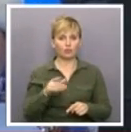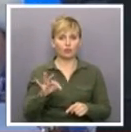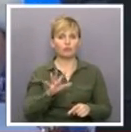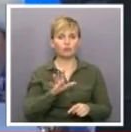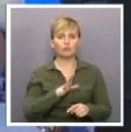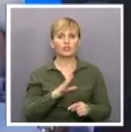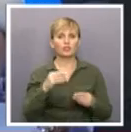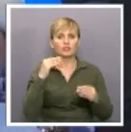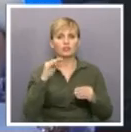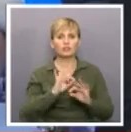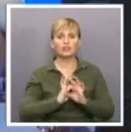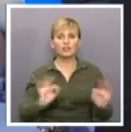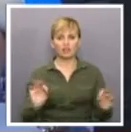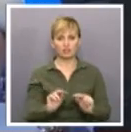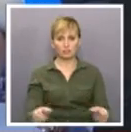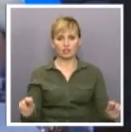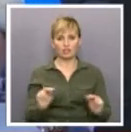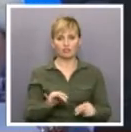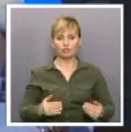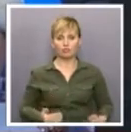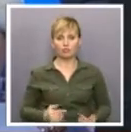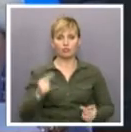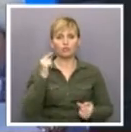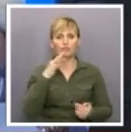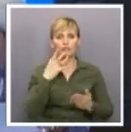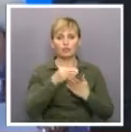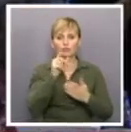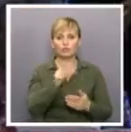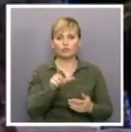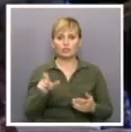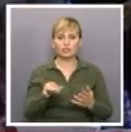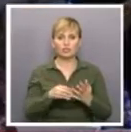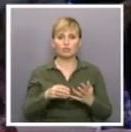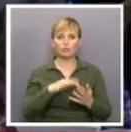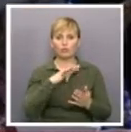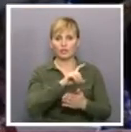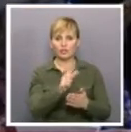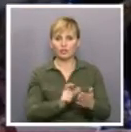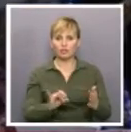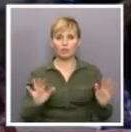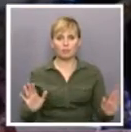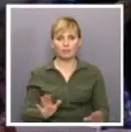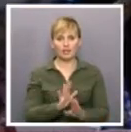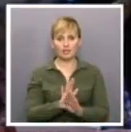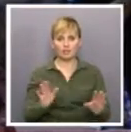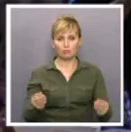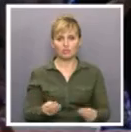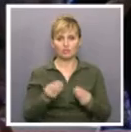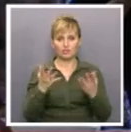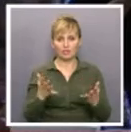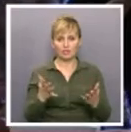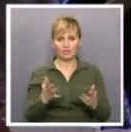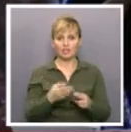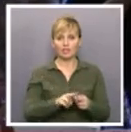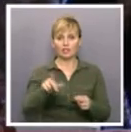непревзойденный педагог и еще при жизни услышал от своих учеников и земляков много стихов и песен посвящений. Каюм